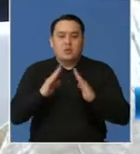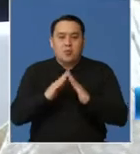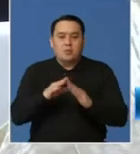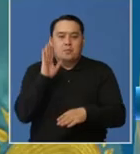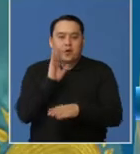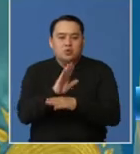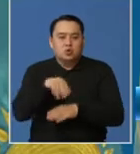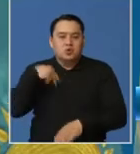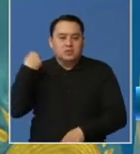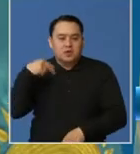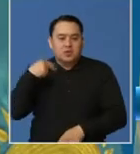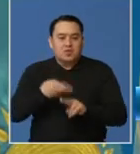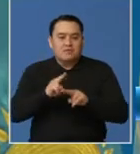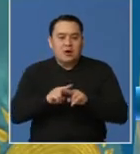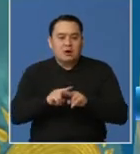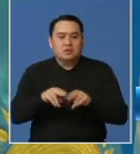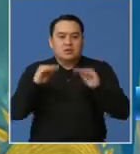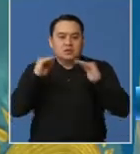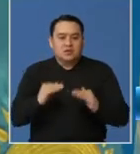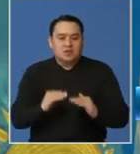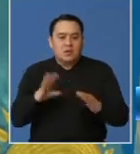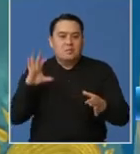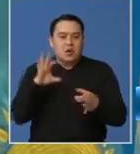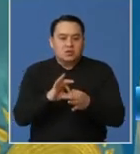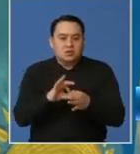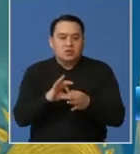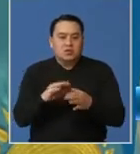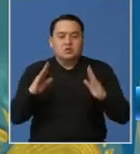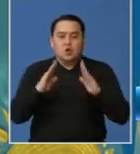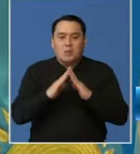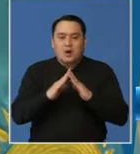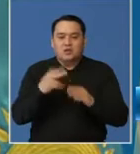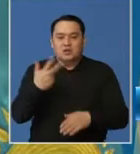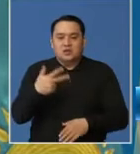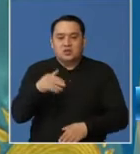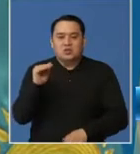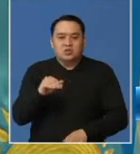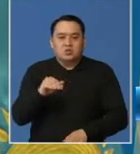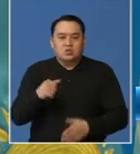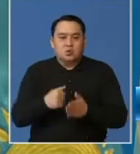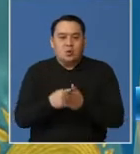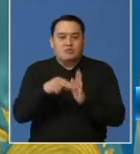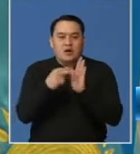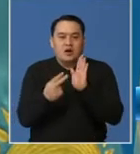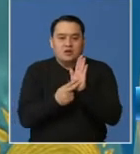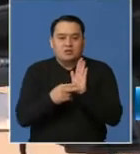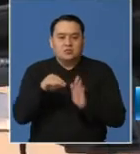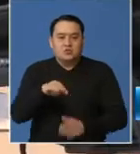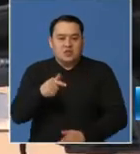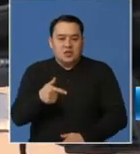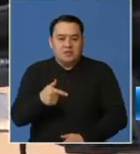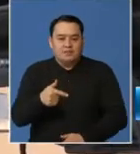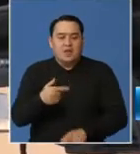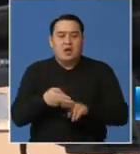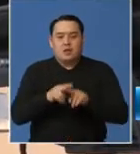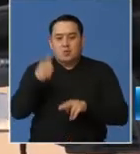президента снизили тарифы на подключение в жилых домах с 30 тысяч тенге до 8 тысяч тенге. В